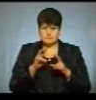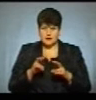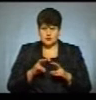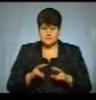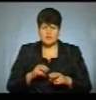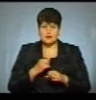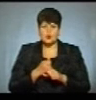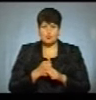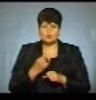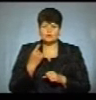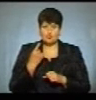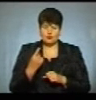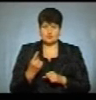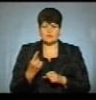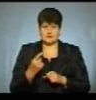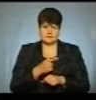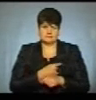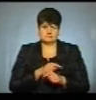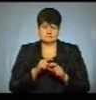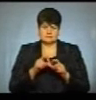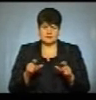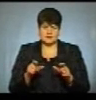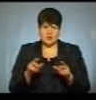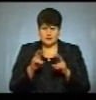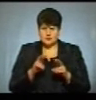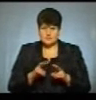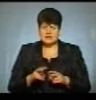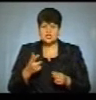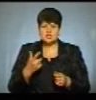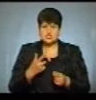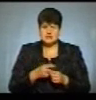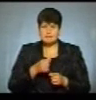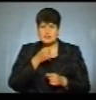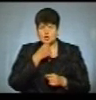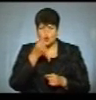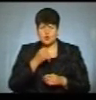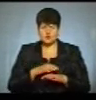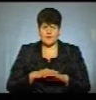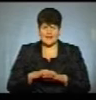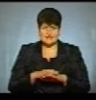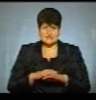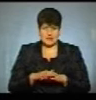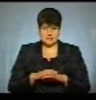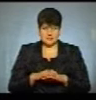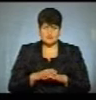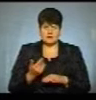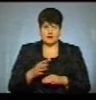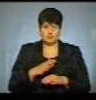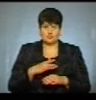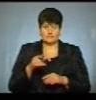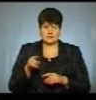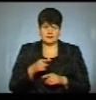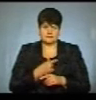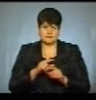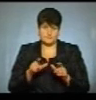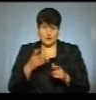аналізували роботу однієї з амбулаторій, і аналізували щеплення дорослого населення, яке, скажімо, було в цій амбулаторії.